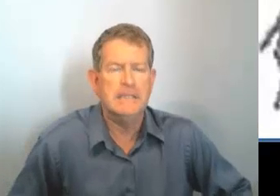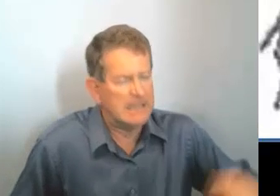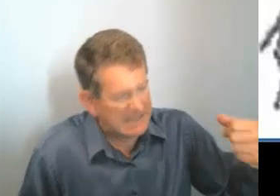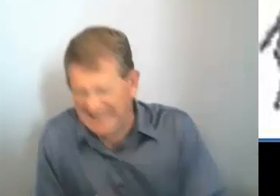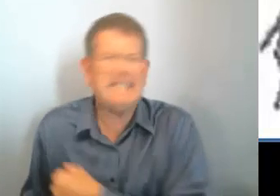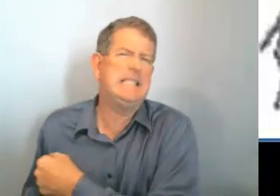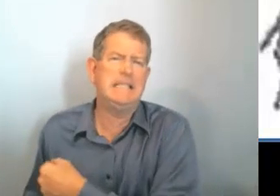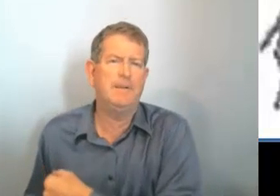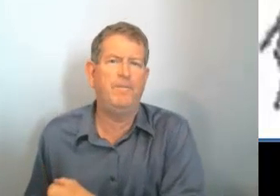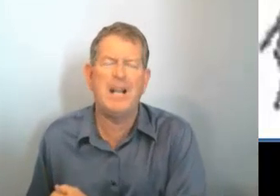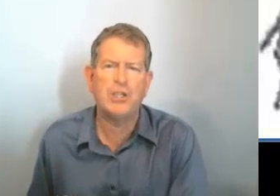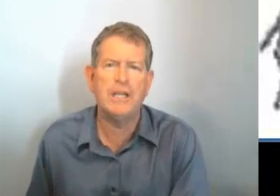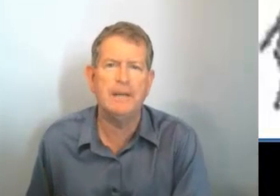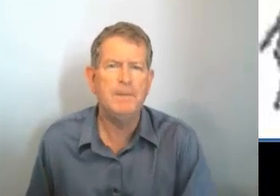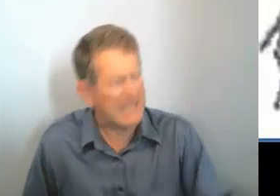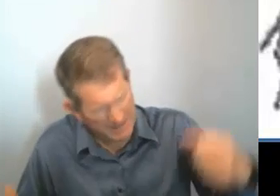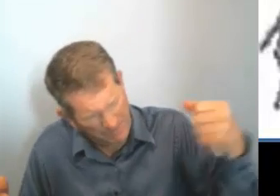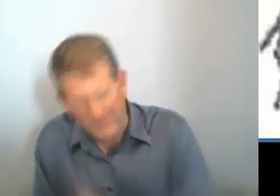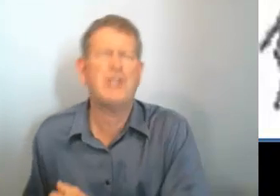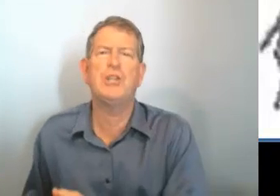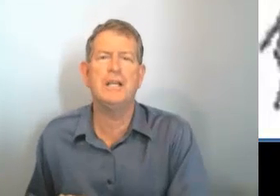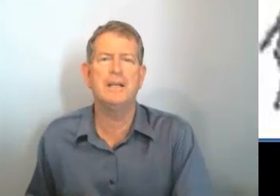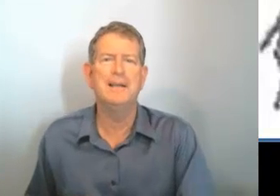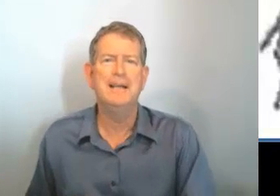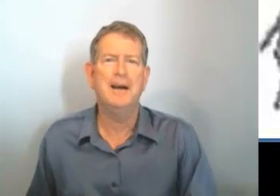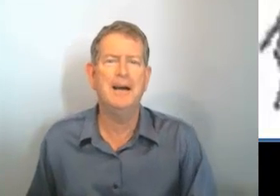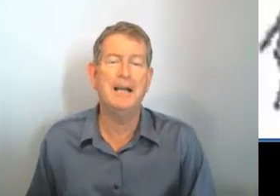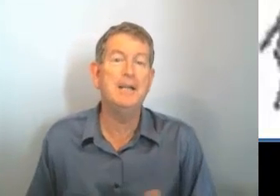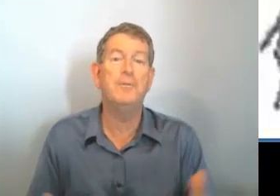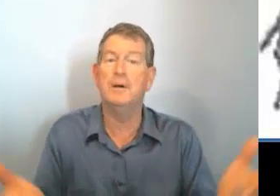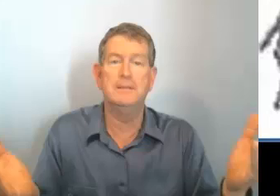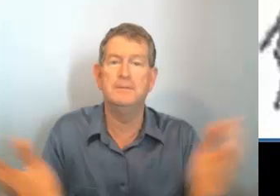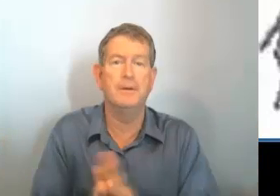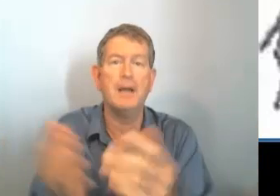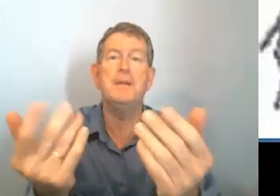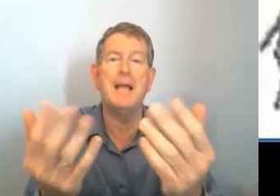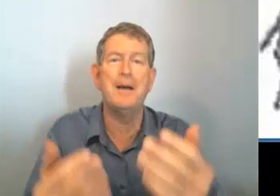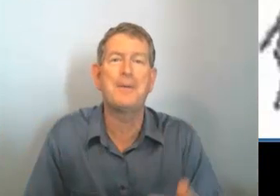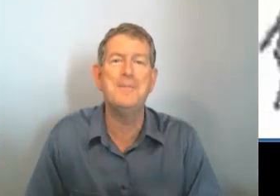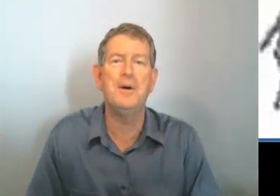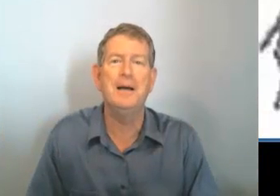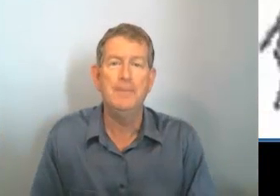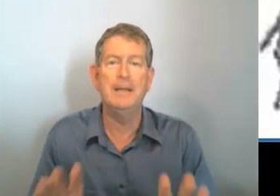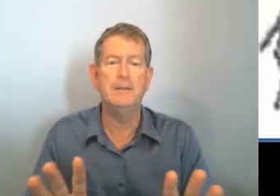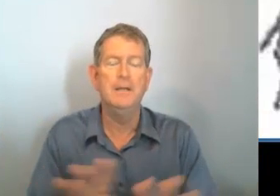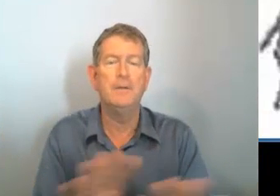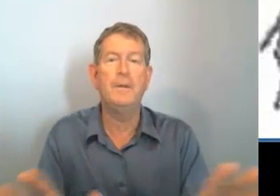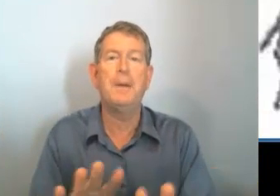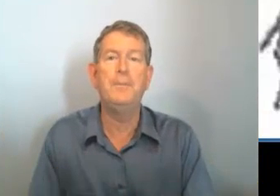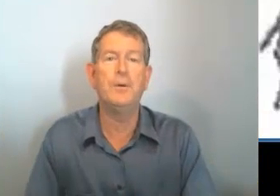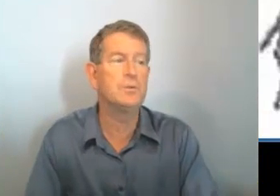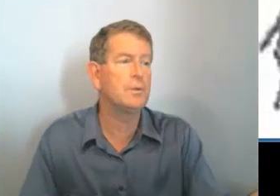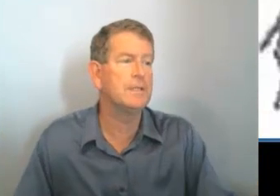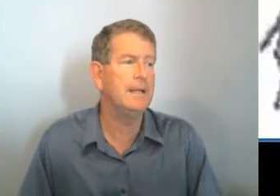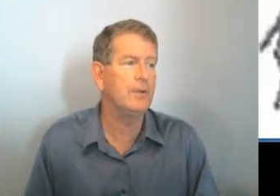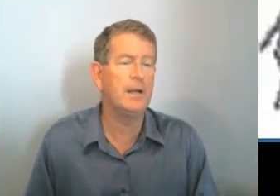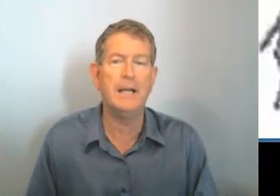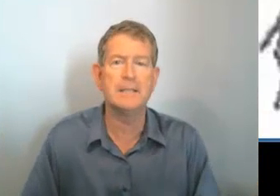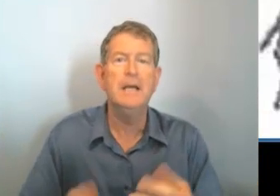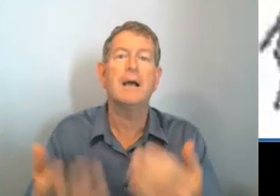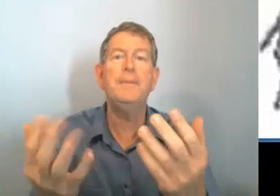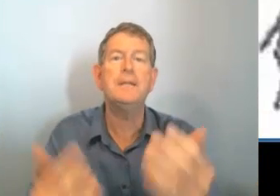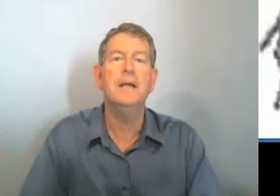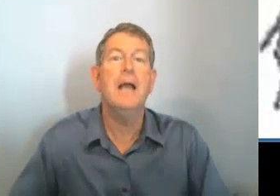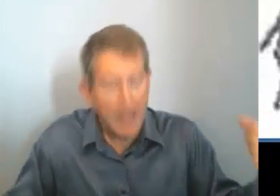est fâché. Il est fâché. Allez, répétez après moi, mais ne faites pas peur aux autres élèves dans la